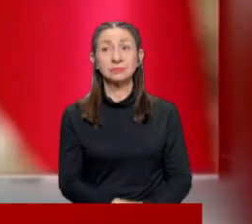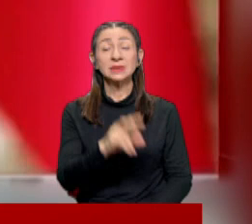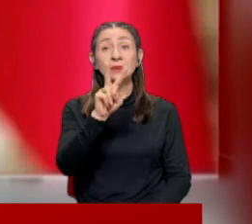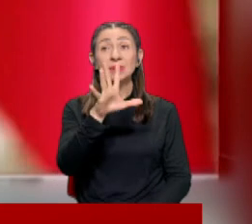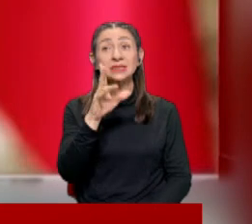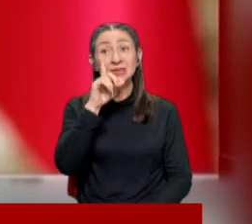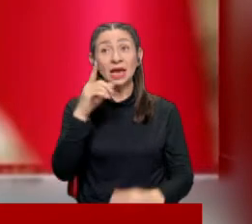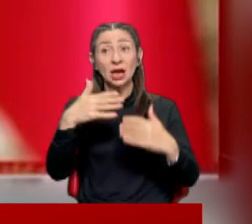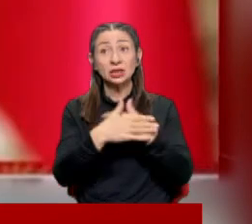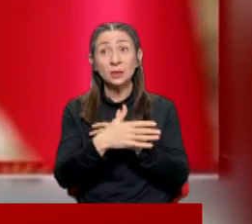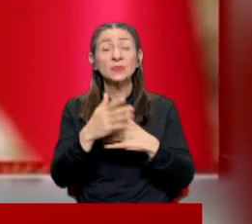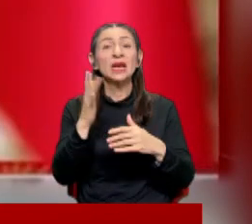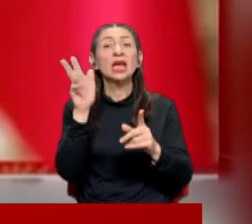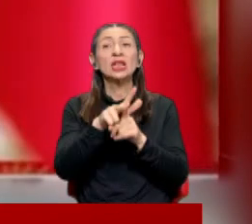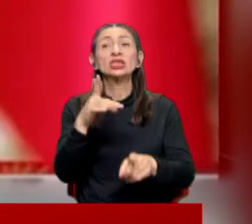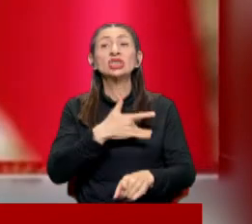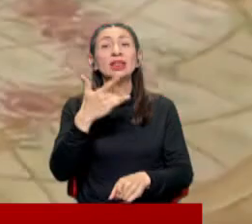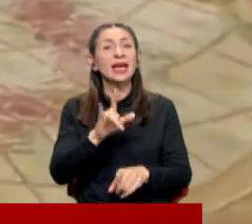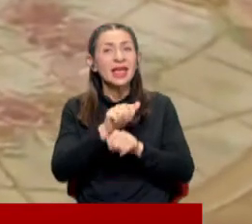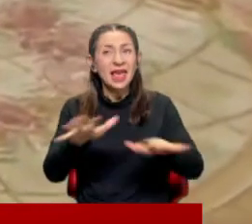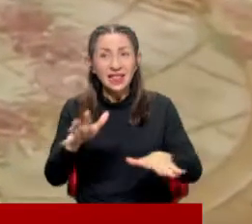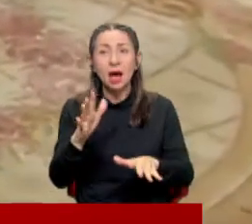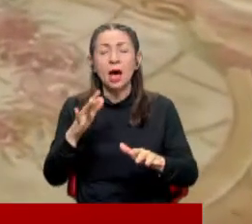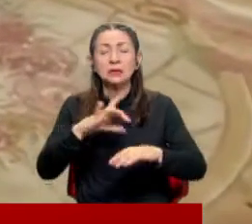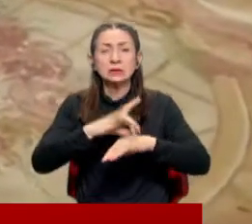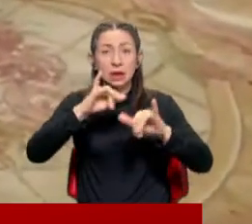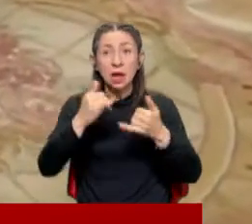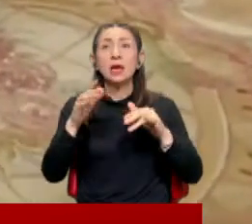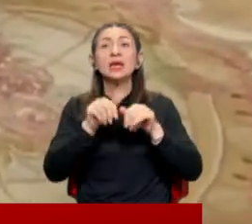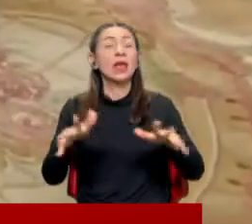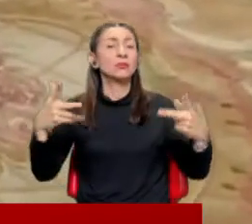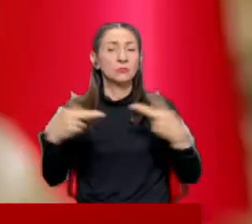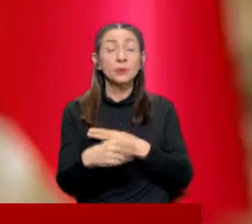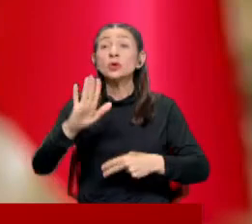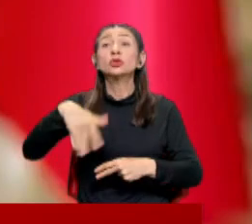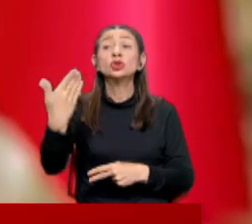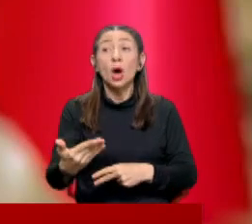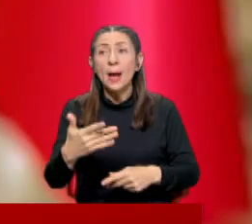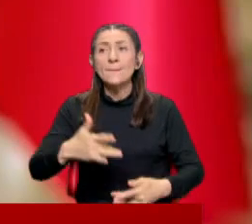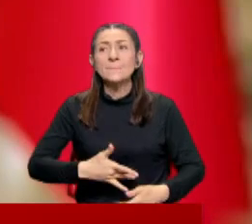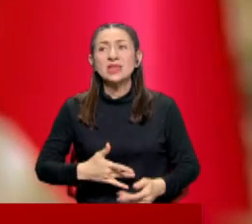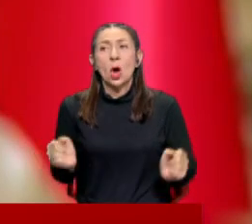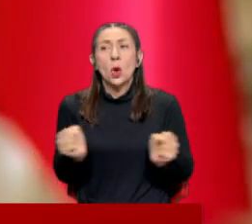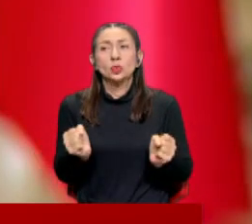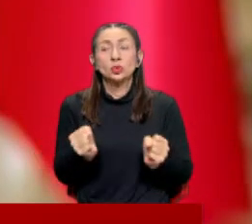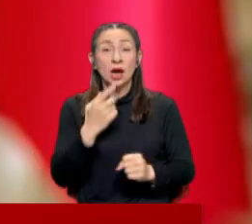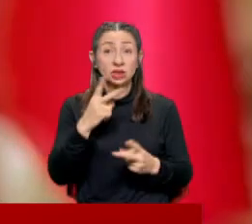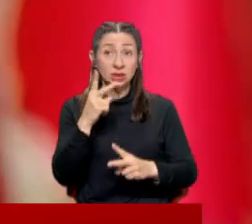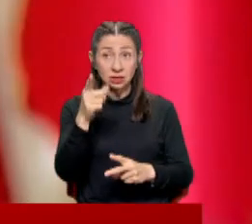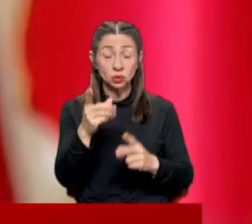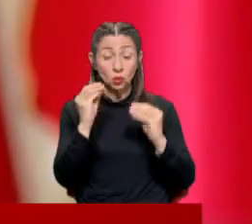25 Nisan akşamı katıldığı canlı yayında rahatsızlandı Cumhurbaşkanı Erdoğan. Yayın kesildi. Sonrasında midesini üşüttüğünü açıkladı.